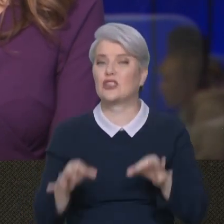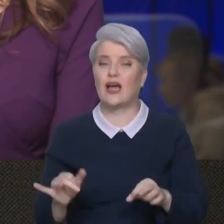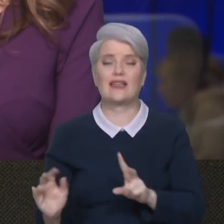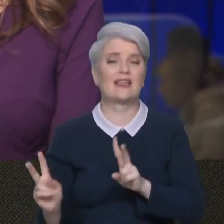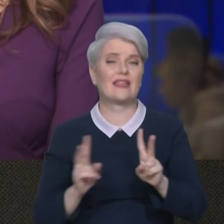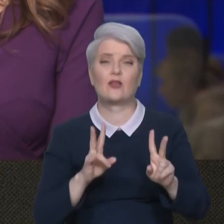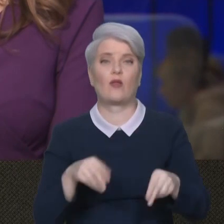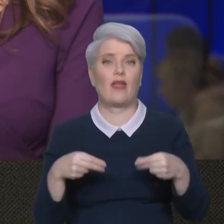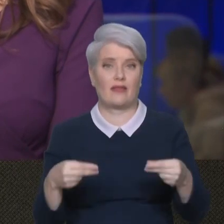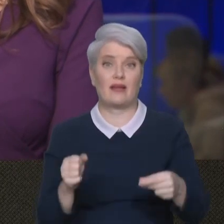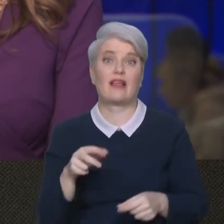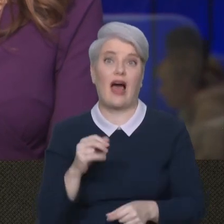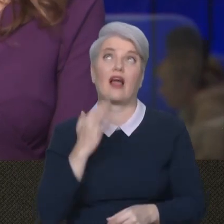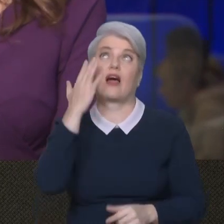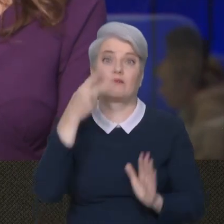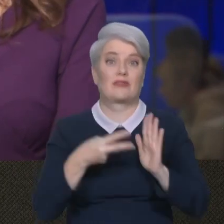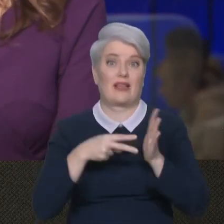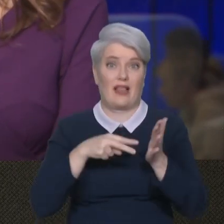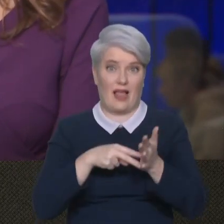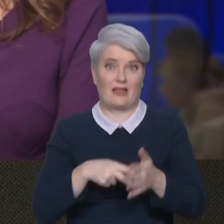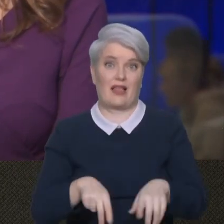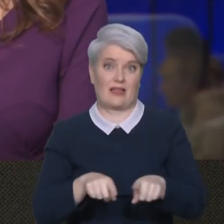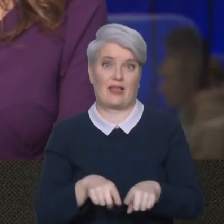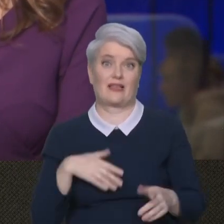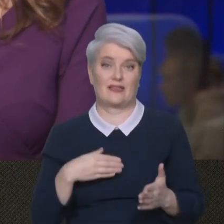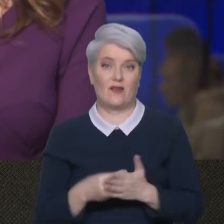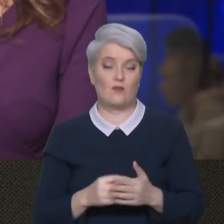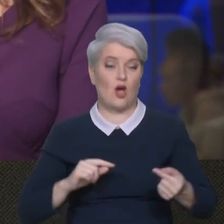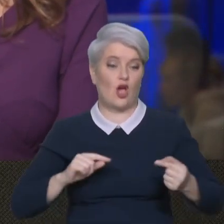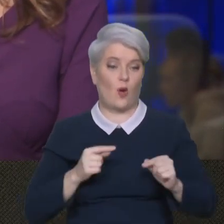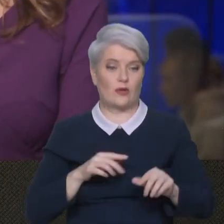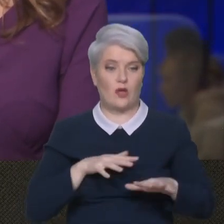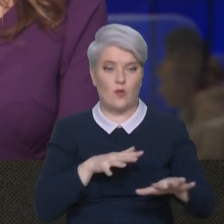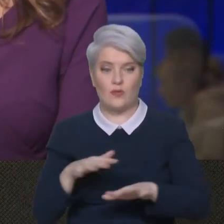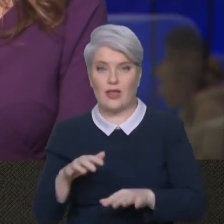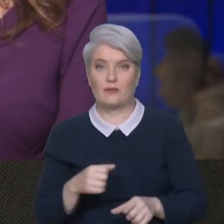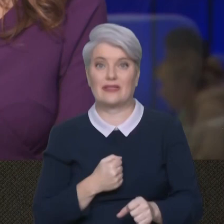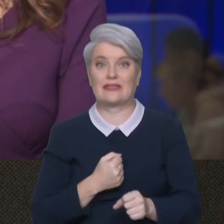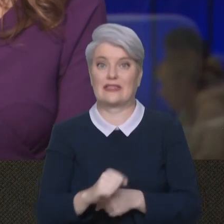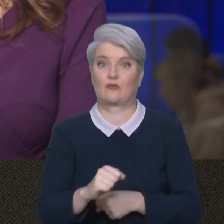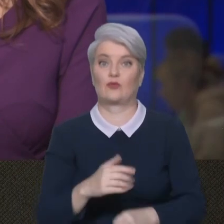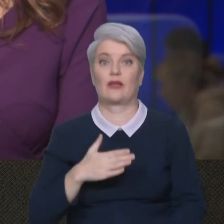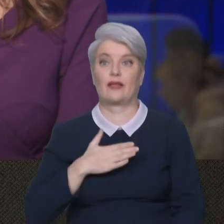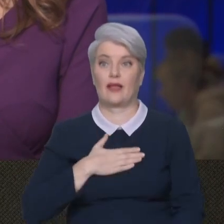принаймні тактичне завдання, яке вони зараз вирішують, це своїми оцими контрударами змусити нас